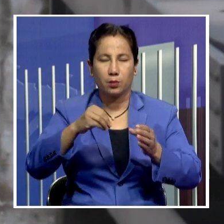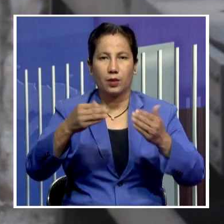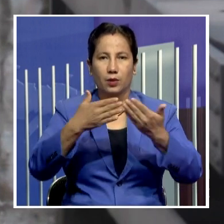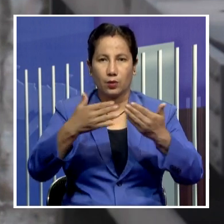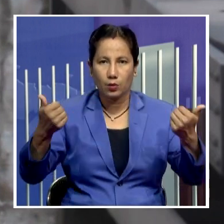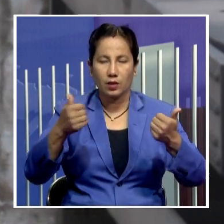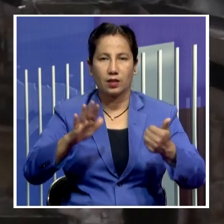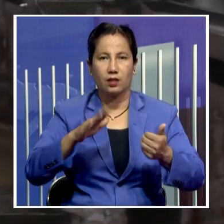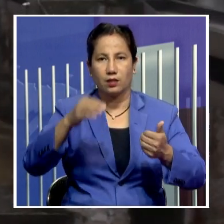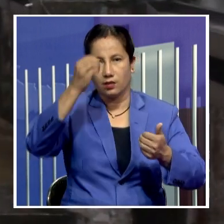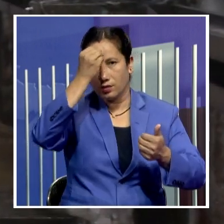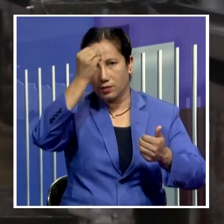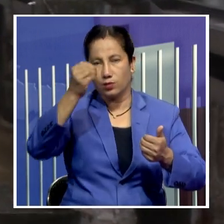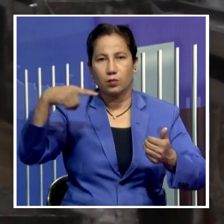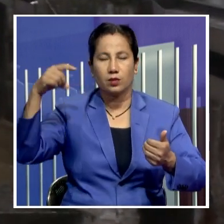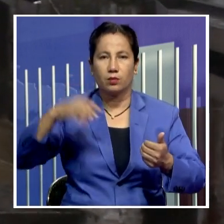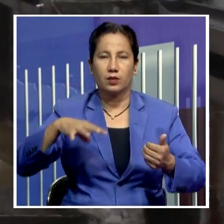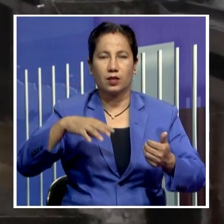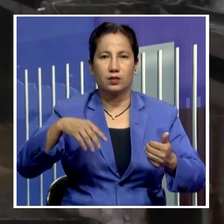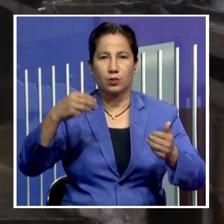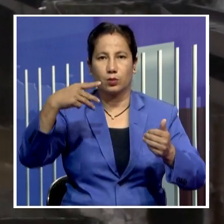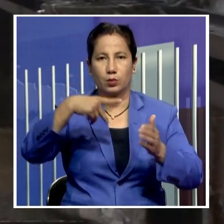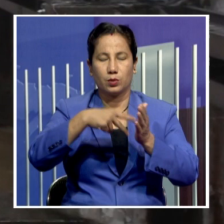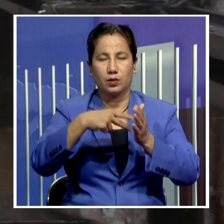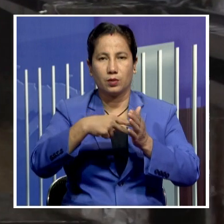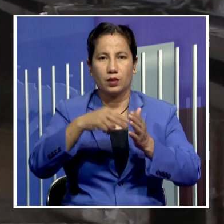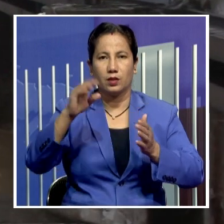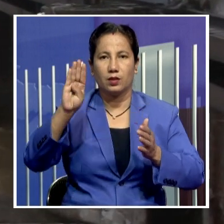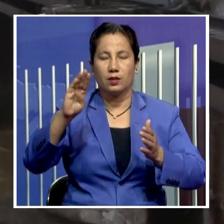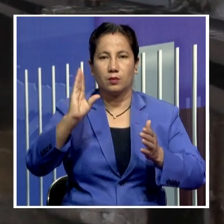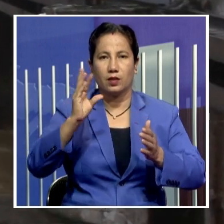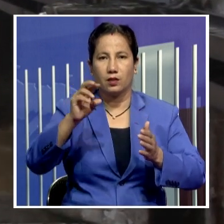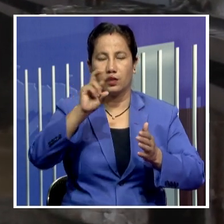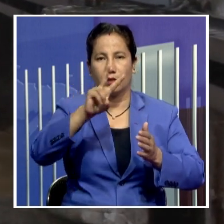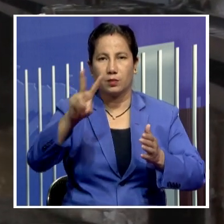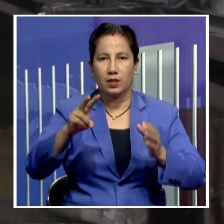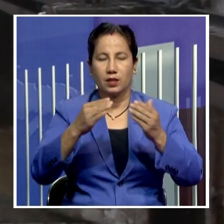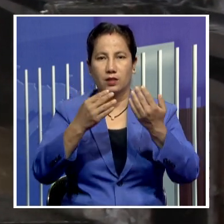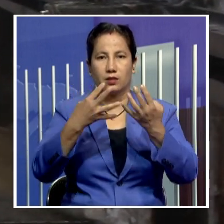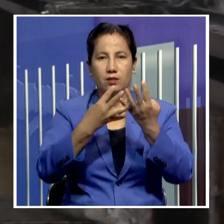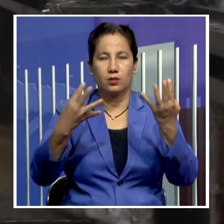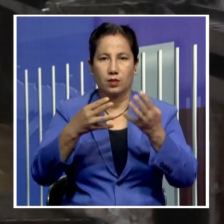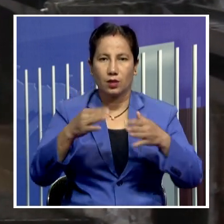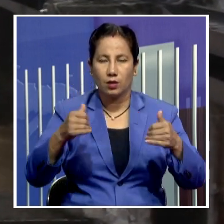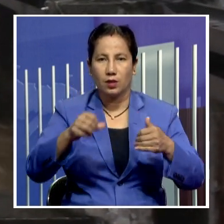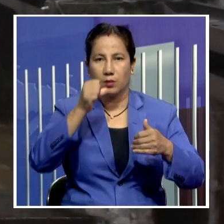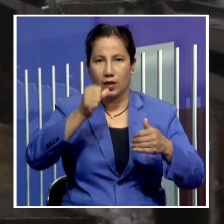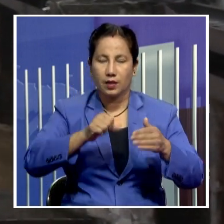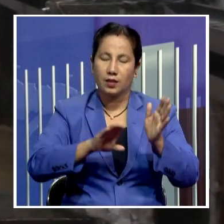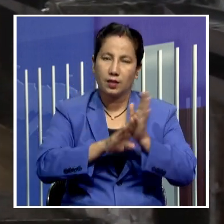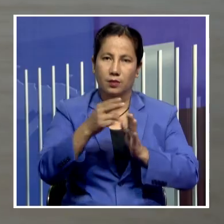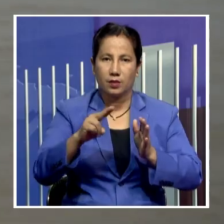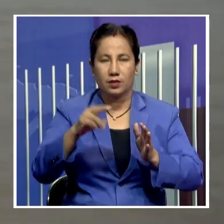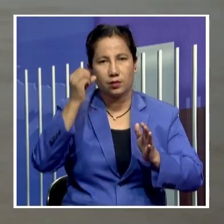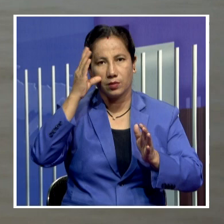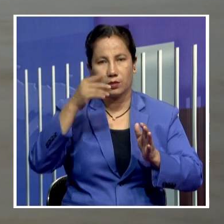छन्। पूर्वी नवलप्रासीको त्रिवेणीमा अवस्थित ब्यारेजका 22 ढोका मात्र खोलिएका भए पनि पानीको सतह बढ्दै गएपछि आज